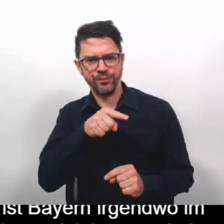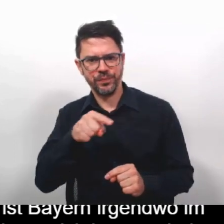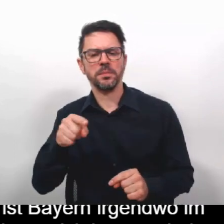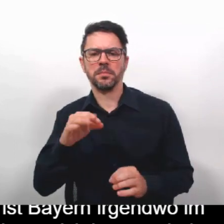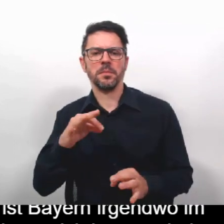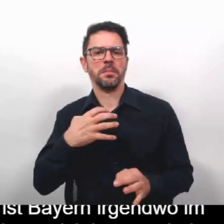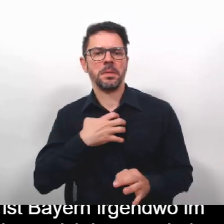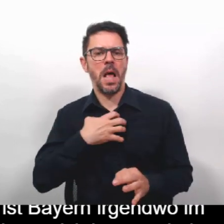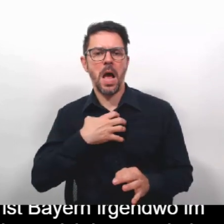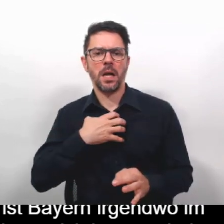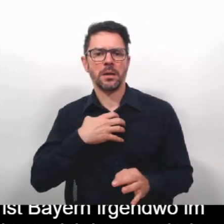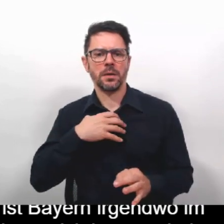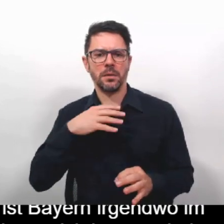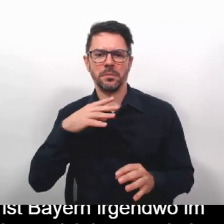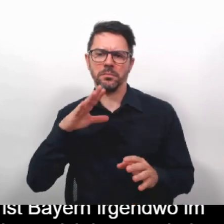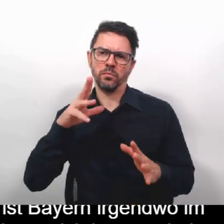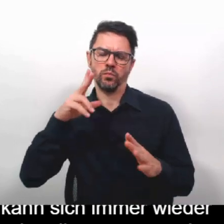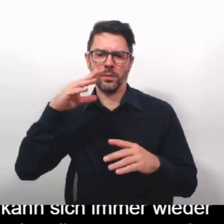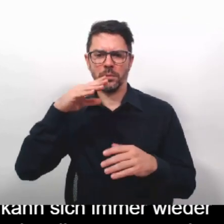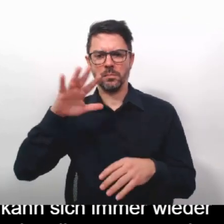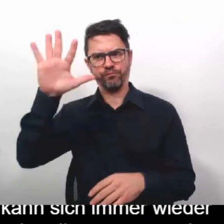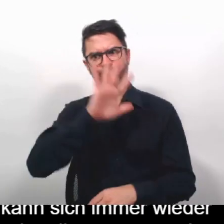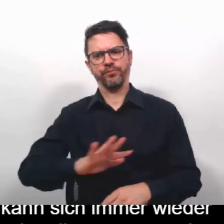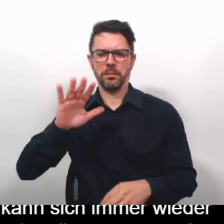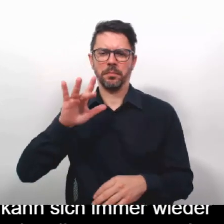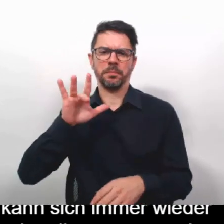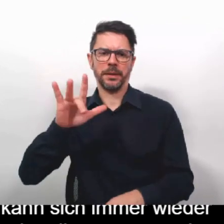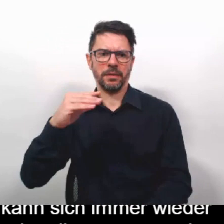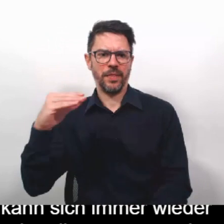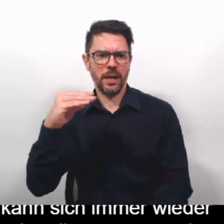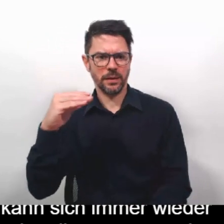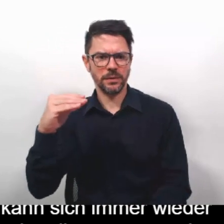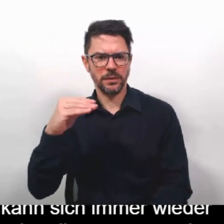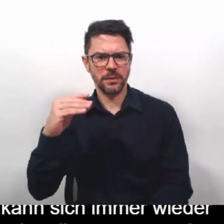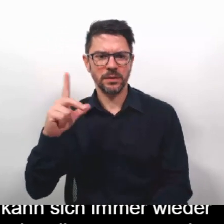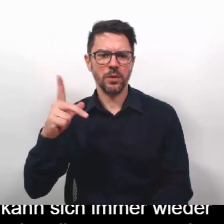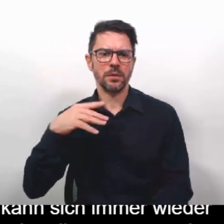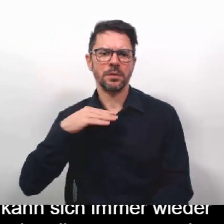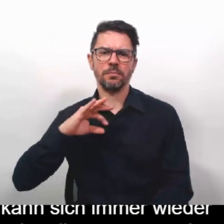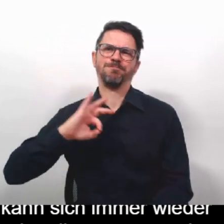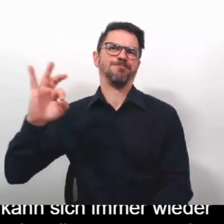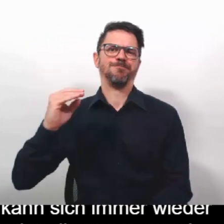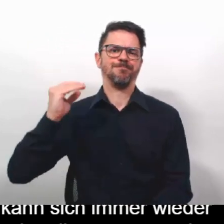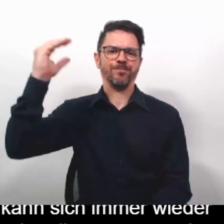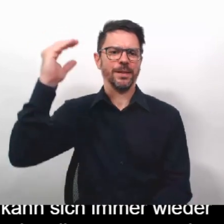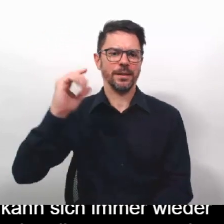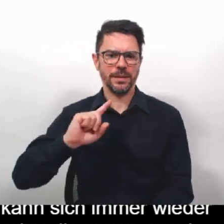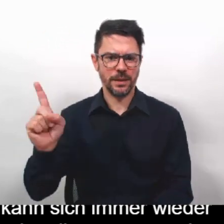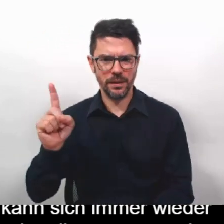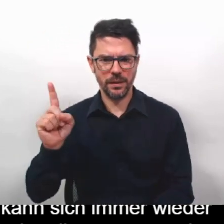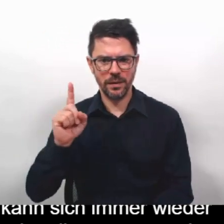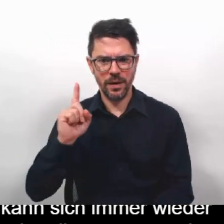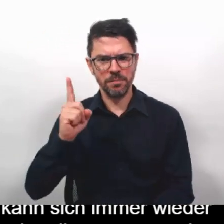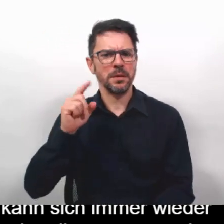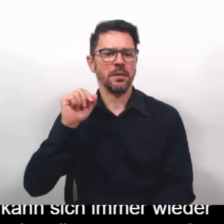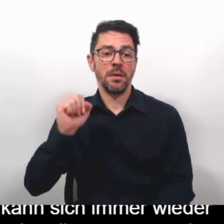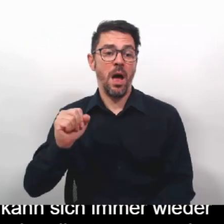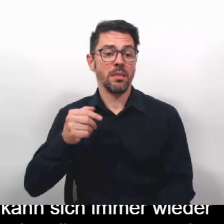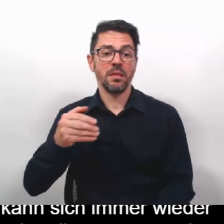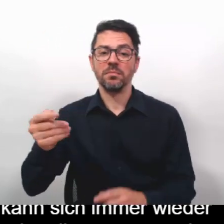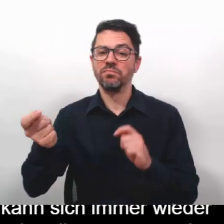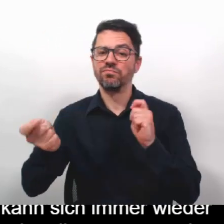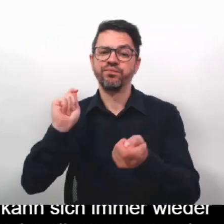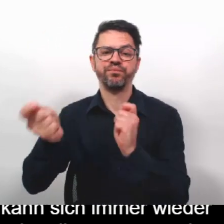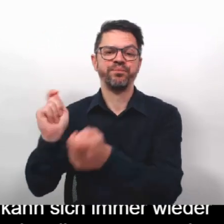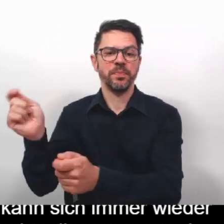Sehr stark drücken können. Aber natürlich gibt es internationale, weltweite Entwicklungen. Und da wäre